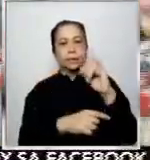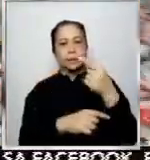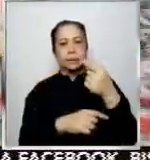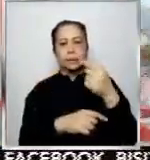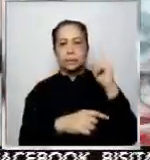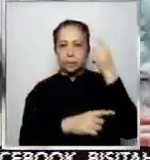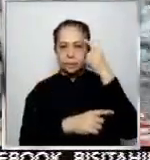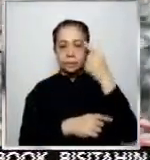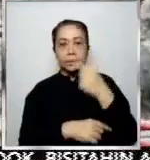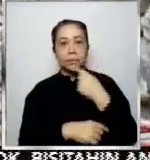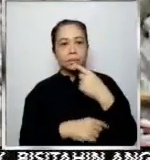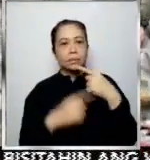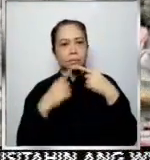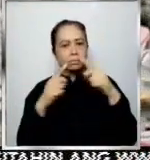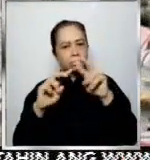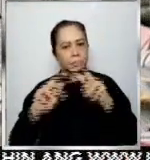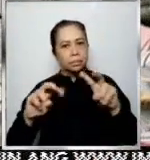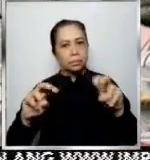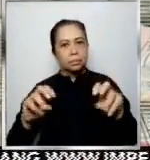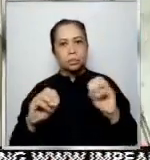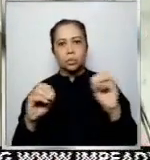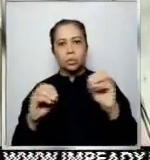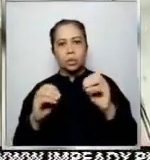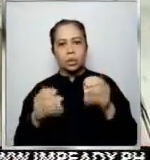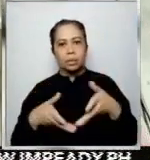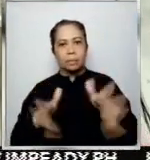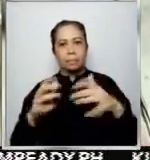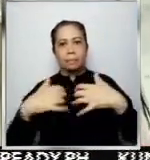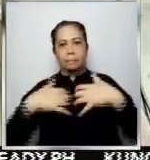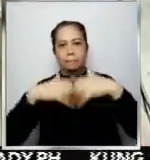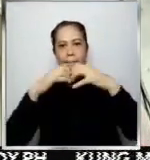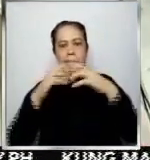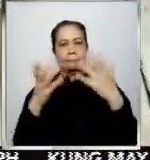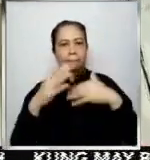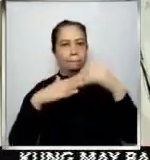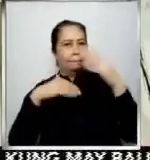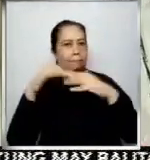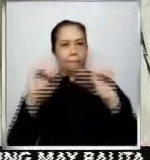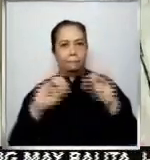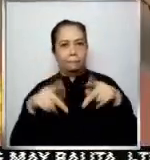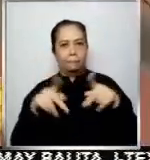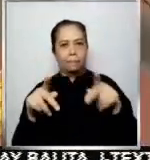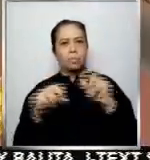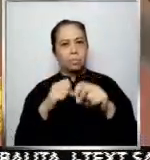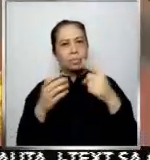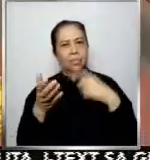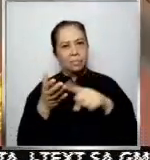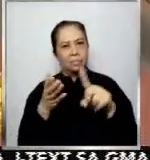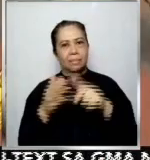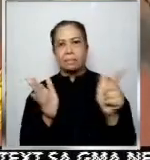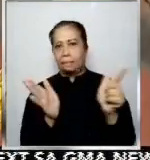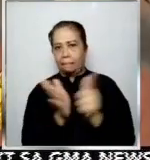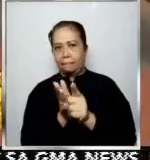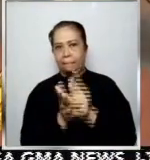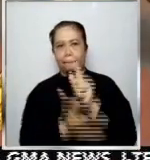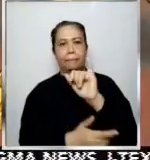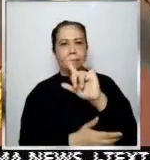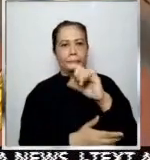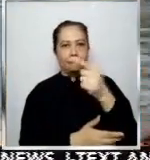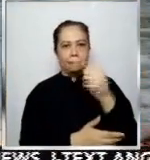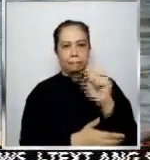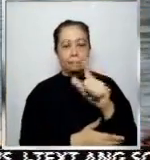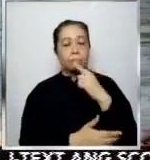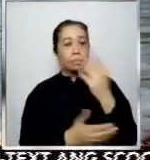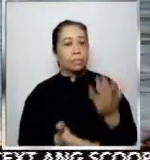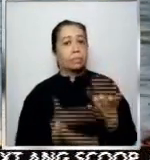sa kanilang investigasyon na walang building permit ang nasabing estruktura. Kaya maituturing daw itong illegal. Kaya inirerekomenda ang pagsasampa